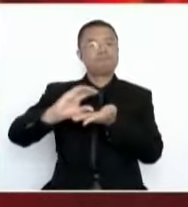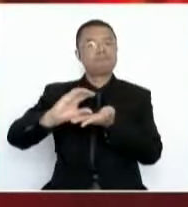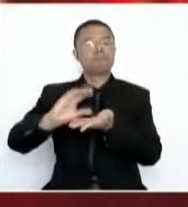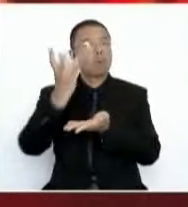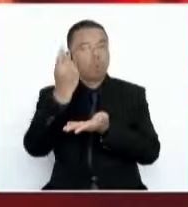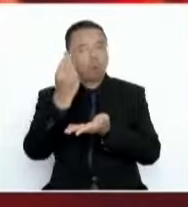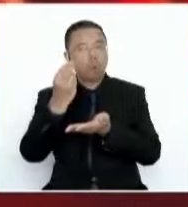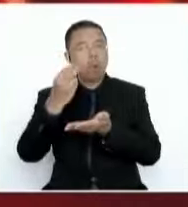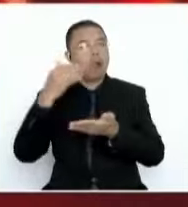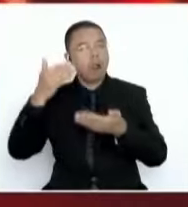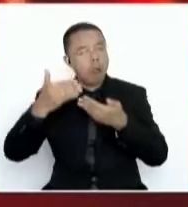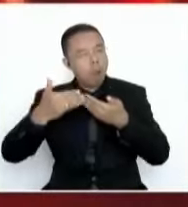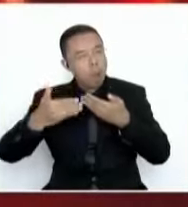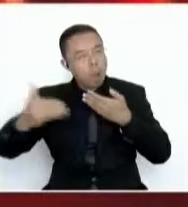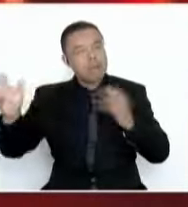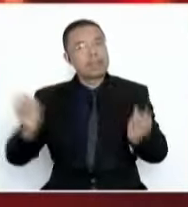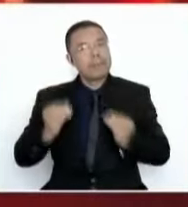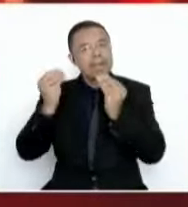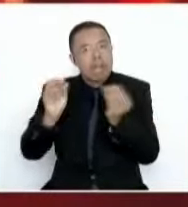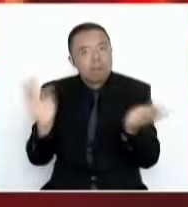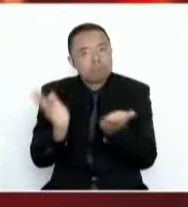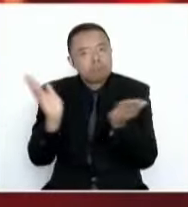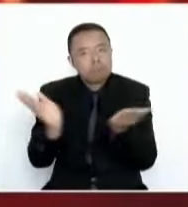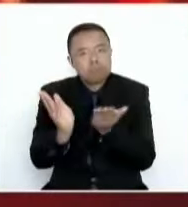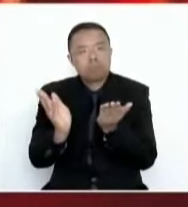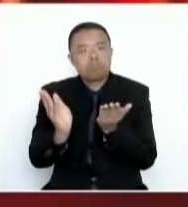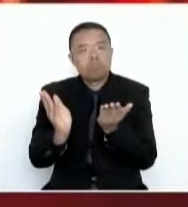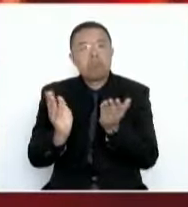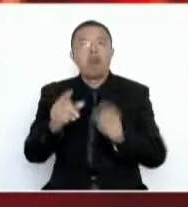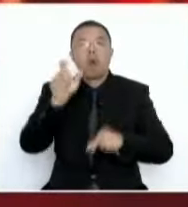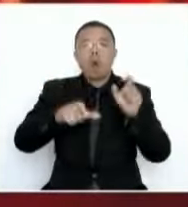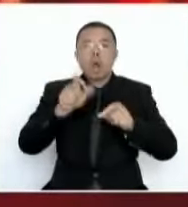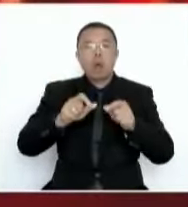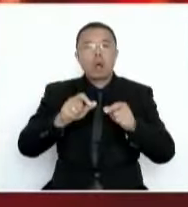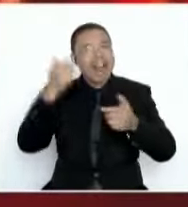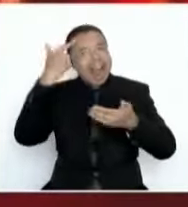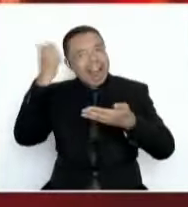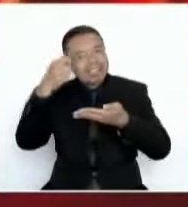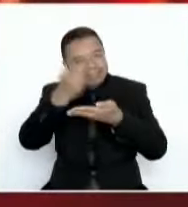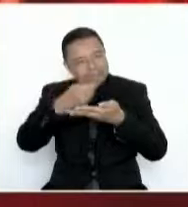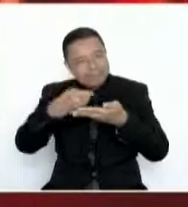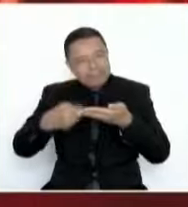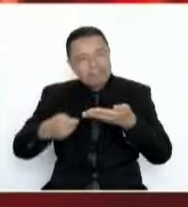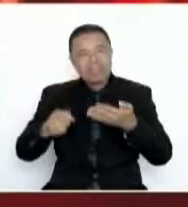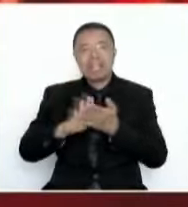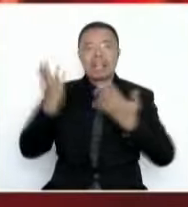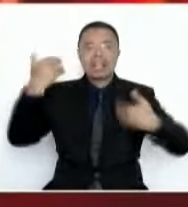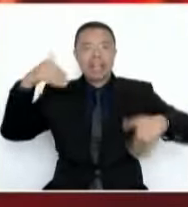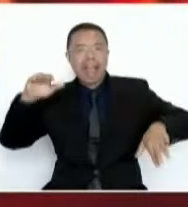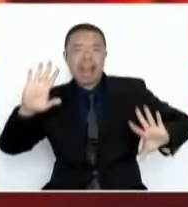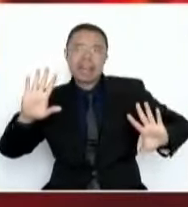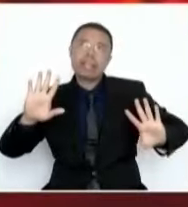untuk pengembangan dari ee seniman-seniman dan juga ee semua ya seni tari seni ee